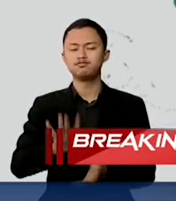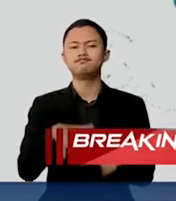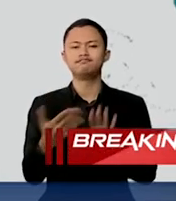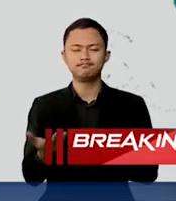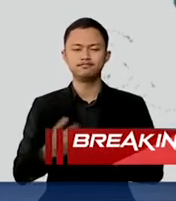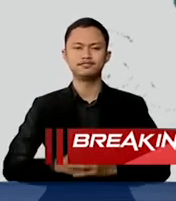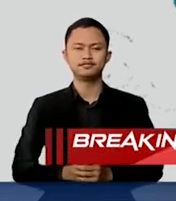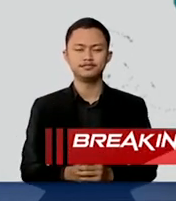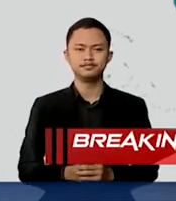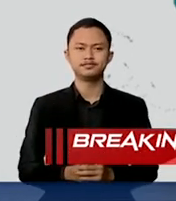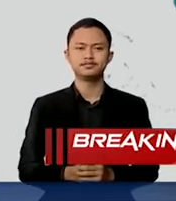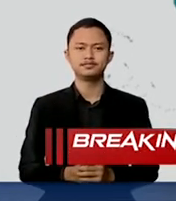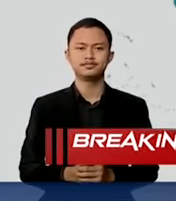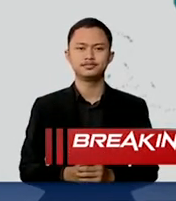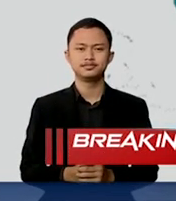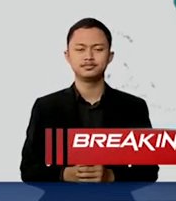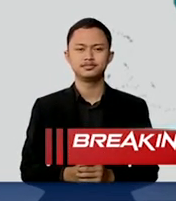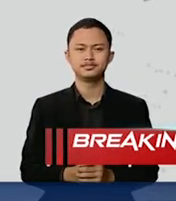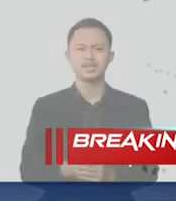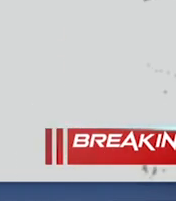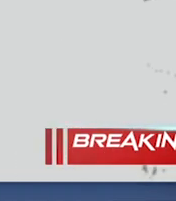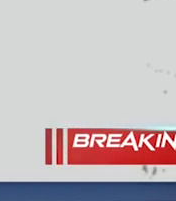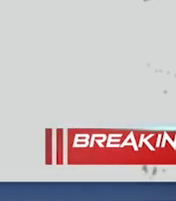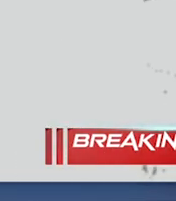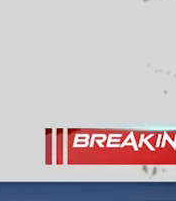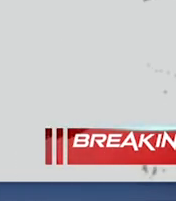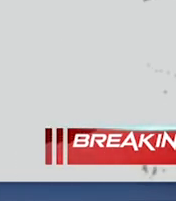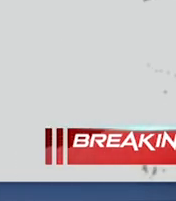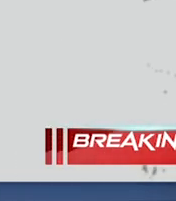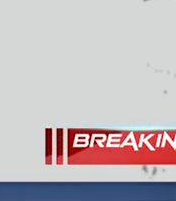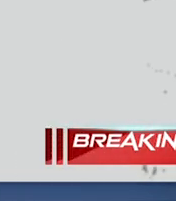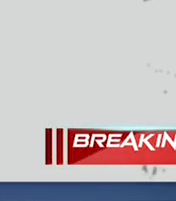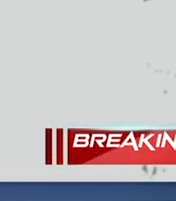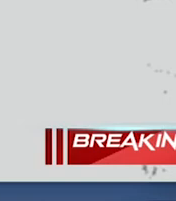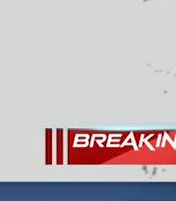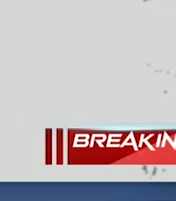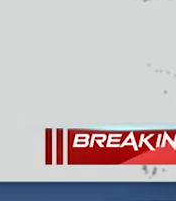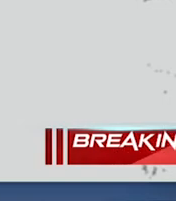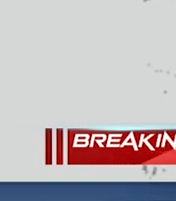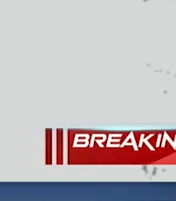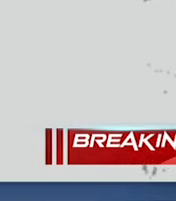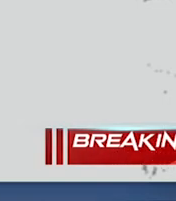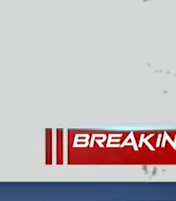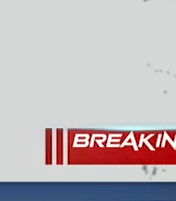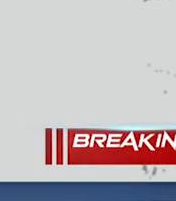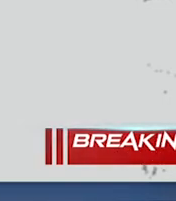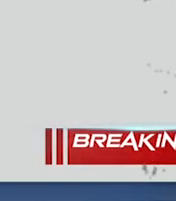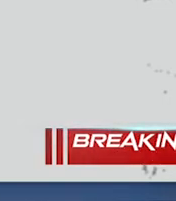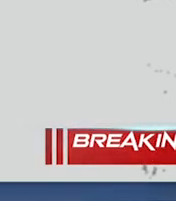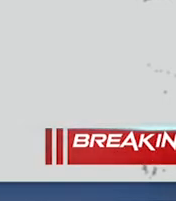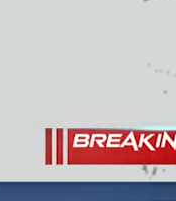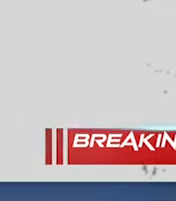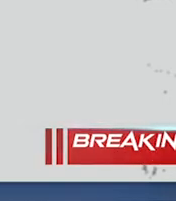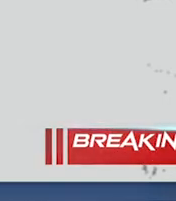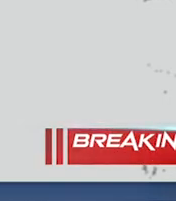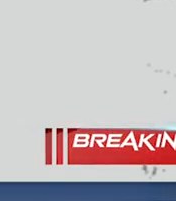diselamatkan oleh karena itu mari doakan yang terbaik bagi para pejuang yang gugur melawan covert 19 Bapak